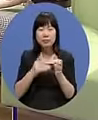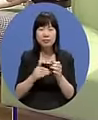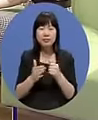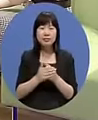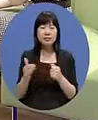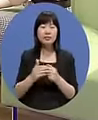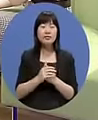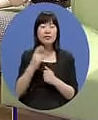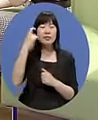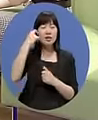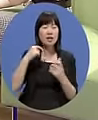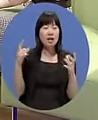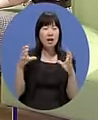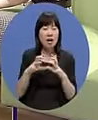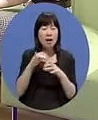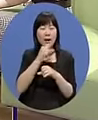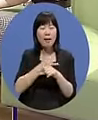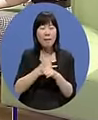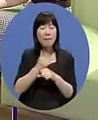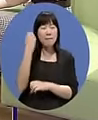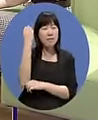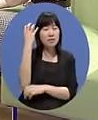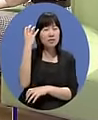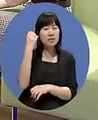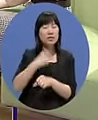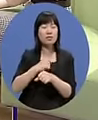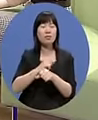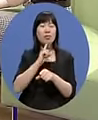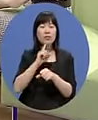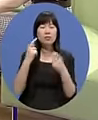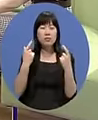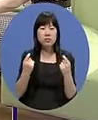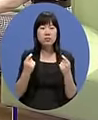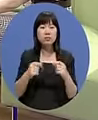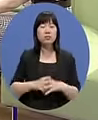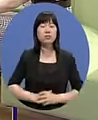감각 통합이라고 하는 것이요 발달의 그냥 기초 공사다 이렇게 좀 이해하시면 네. 됩니다.